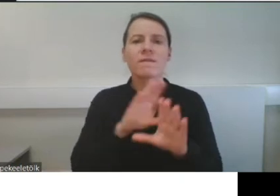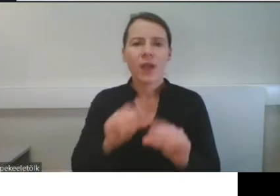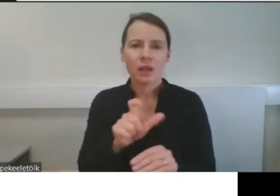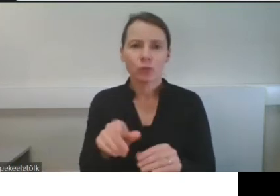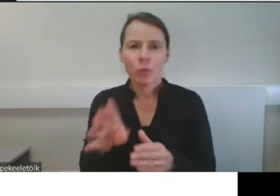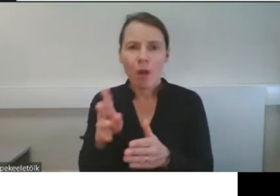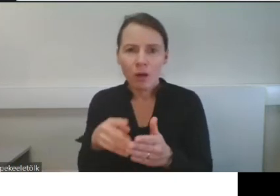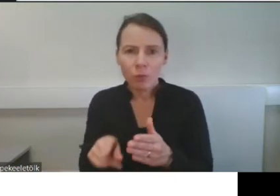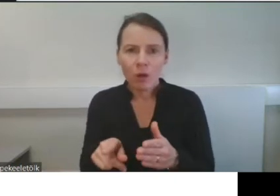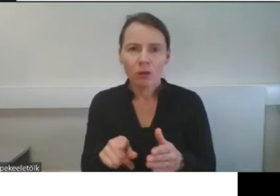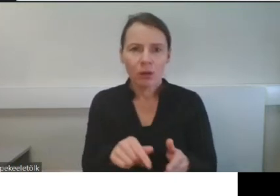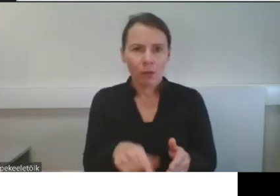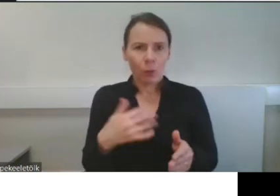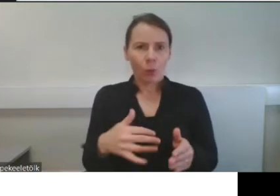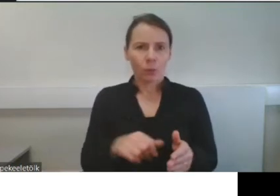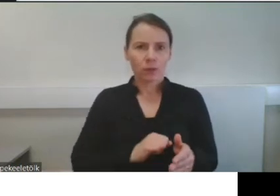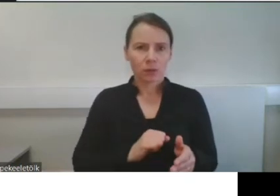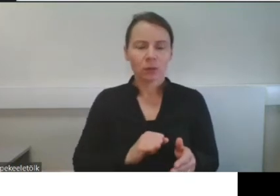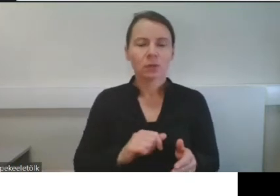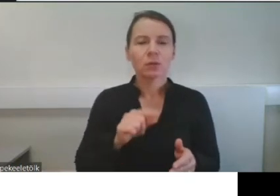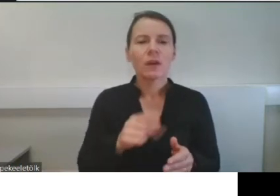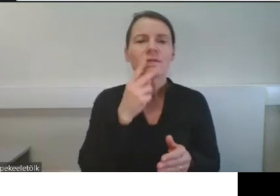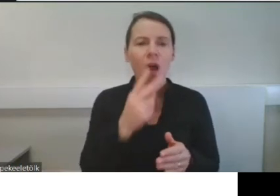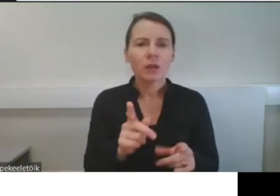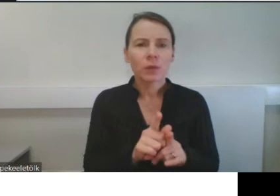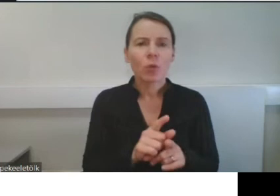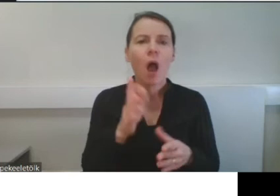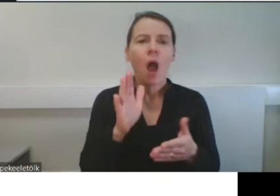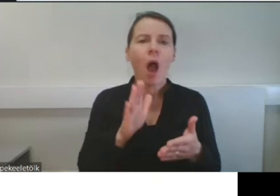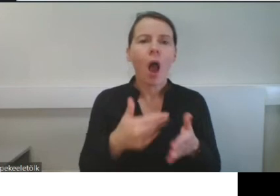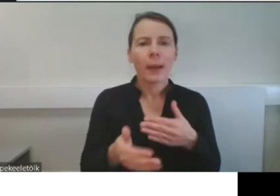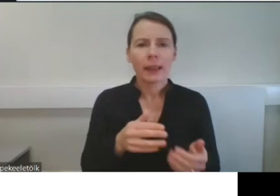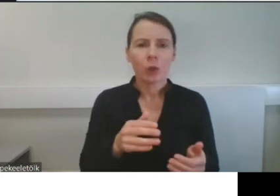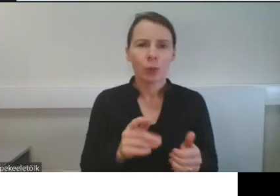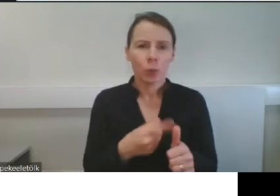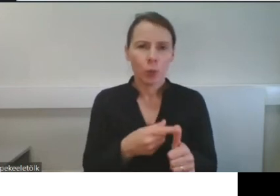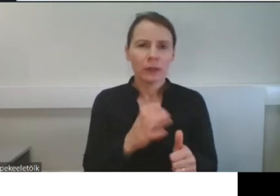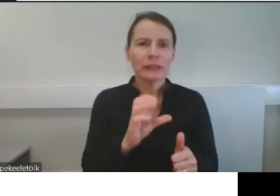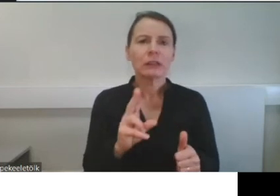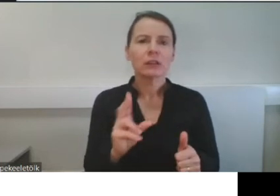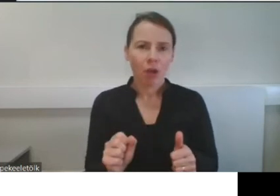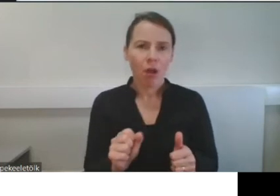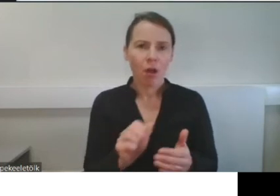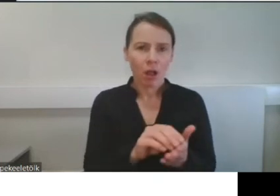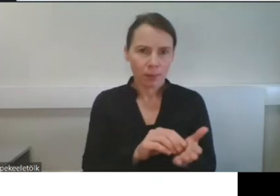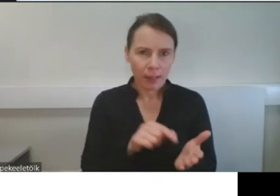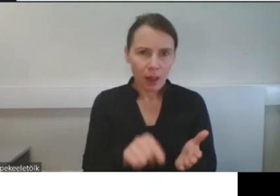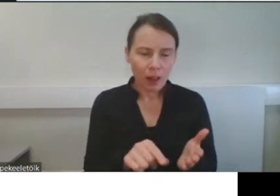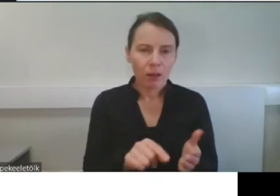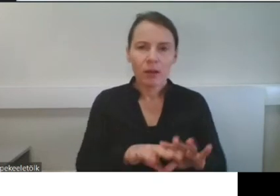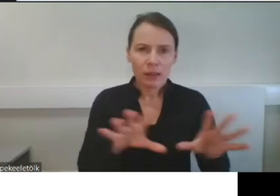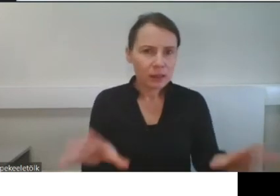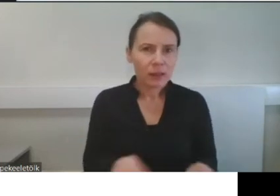kattuvad, aga on ka sellised inimesi, kes ei kuulu nagu ei vähenenud töövõimega ka puudega inimeste